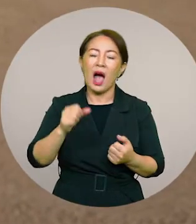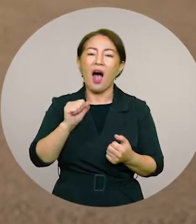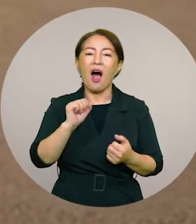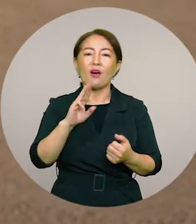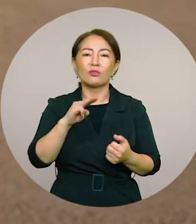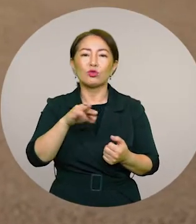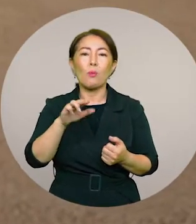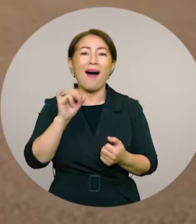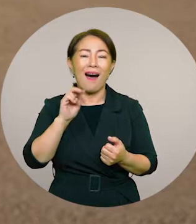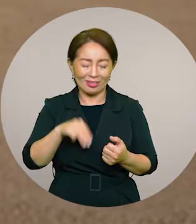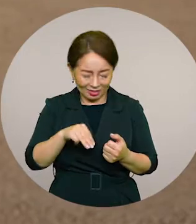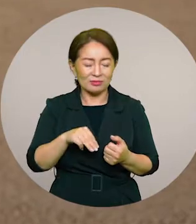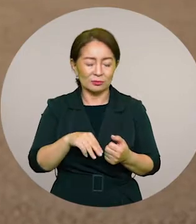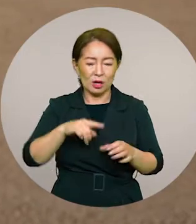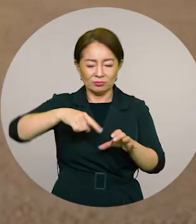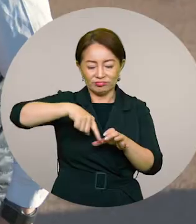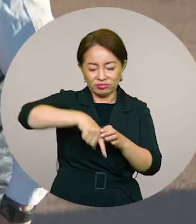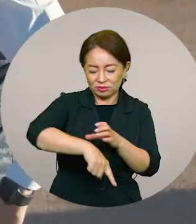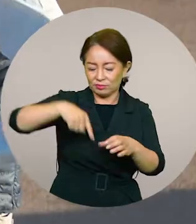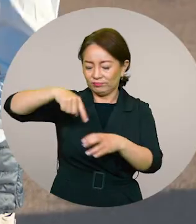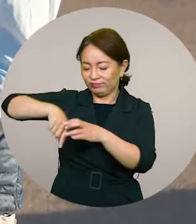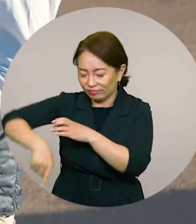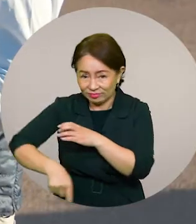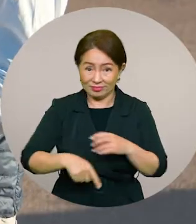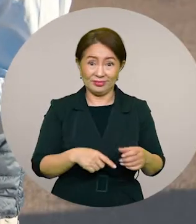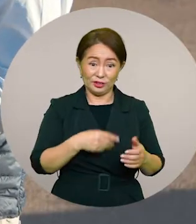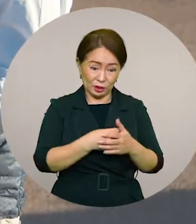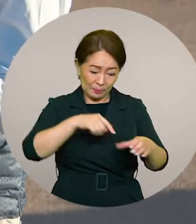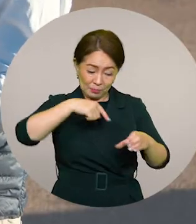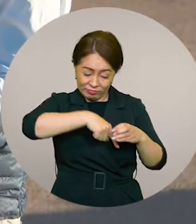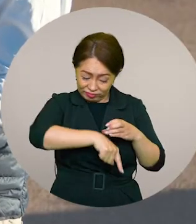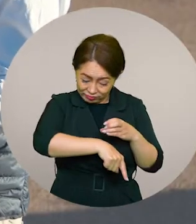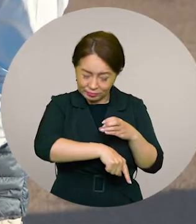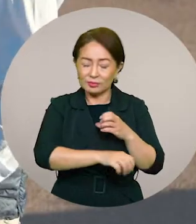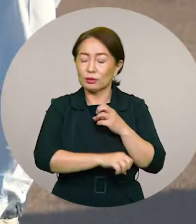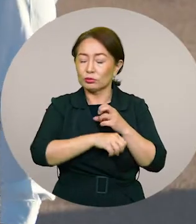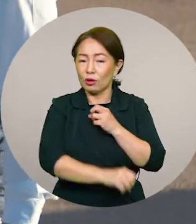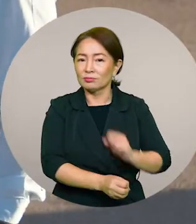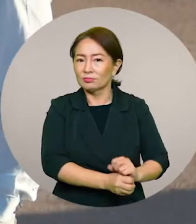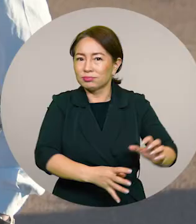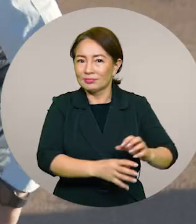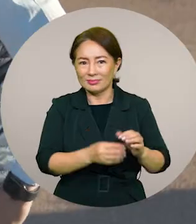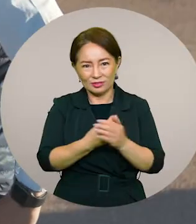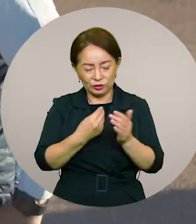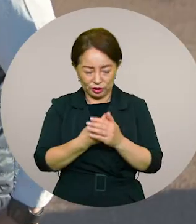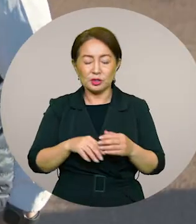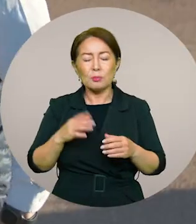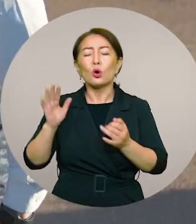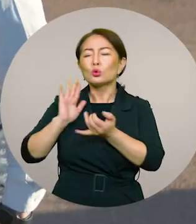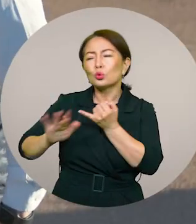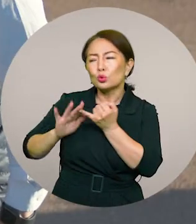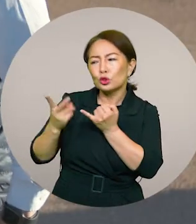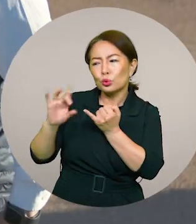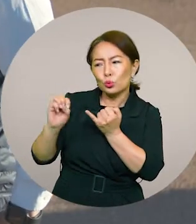автомат ийм одоо Jumbo гэж ярьдаг өрмийн машинууд байна. Jumbo-гоор шууд өргөмдөөл нэвтрэлтэй хийгээд явж байгаа гэсэн үг юм шүү дээ, тийм ээ. Иймэрхүү одоо ийм сүүлийн